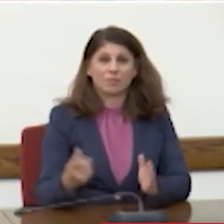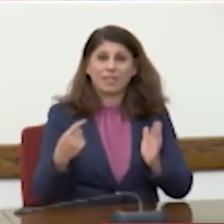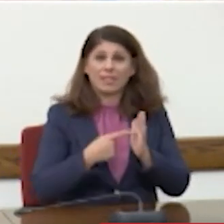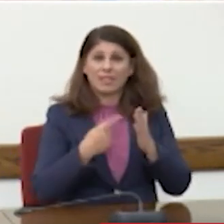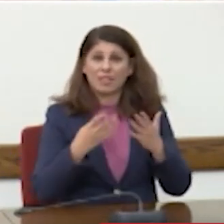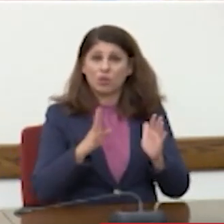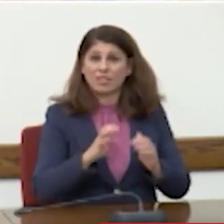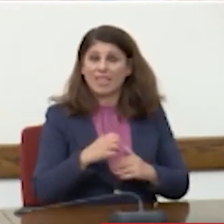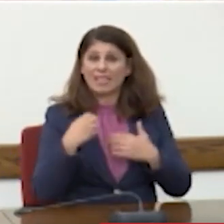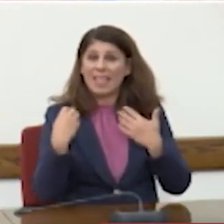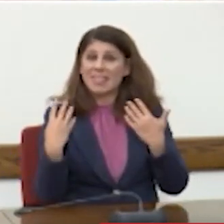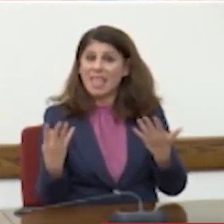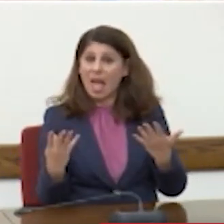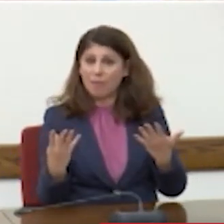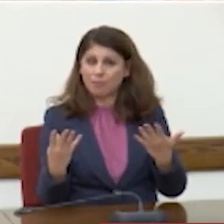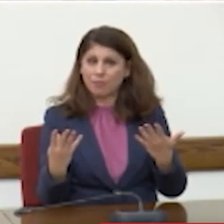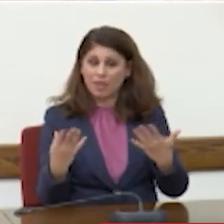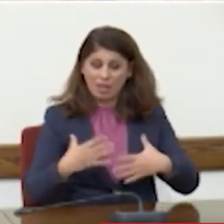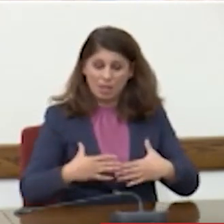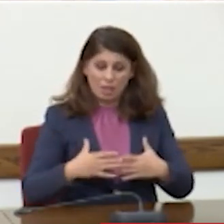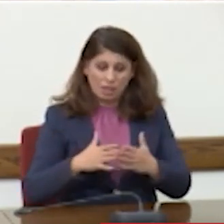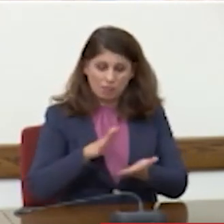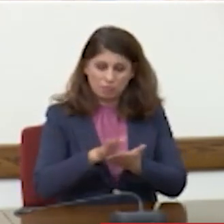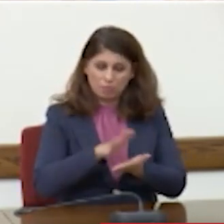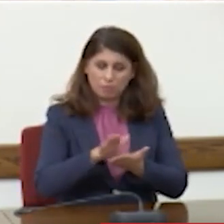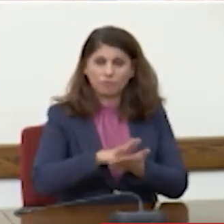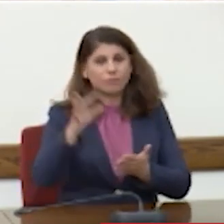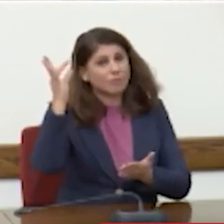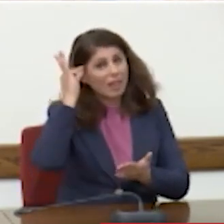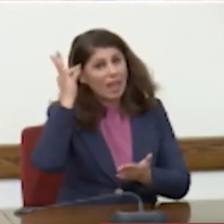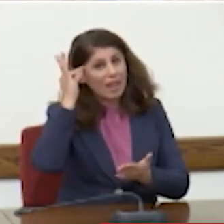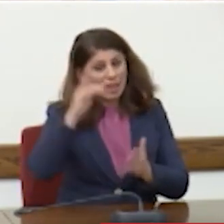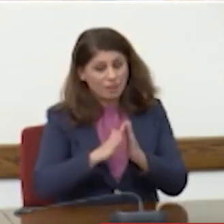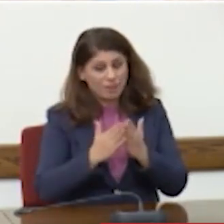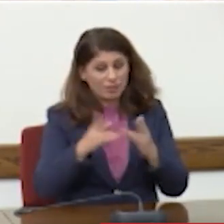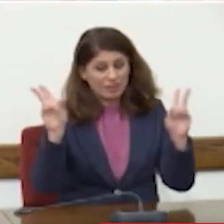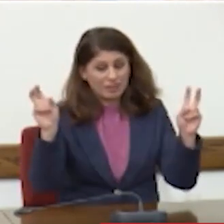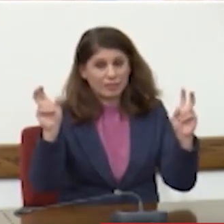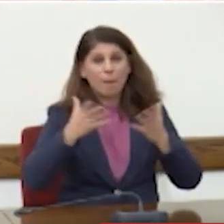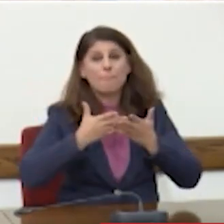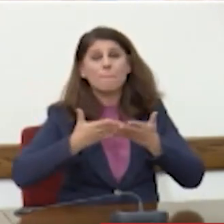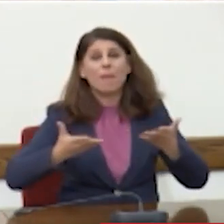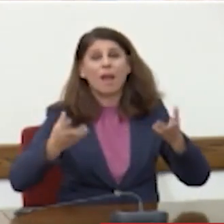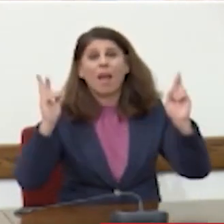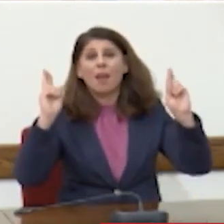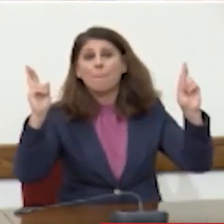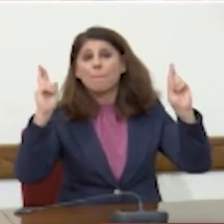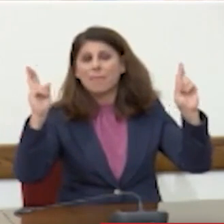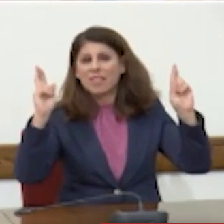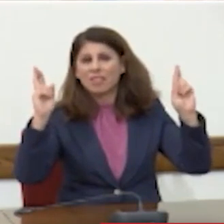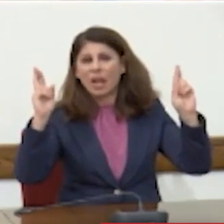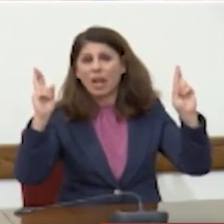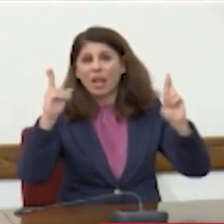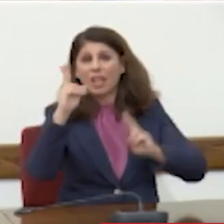η απογραφή». Μάλιστα, προκειμένου να δώσει έμφαση, είπε πως είχαμε μια συζήτηση στην Ολομέλεια πριν από λίγο για τα